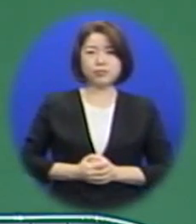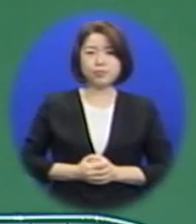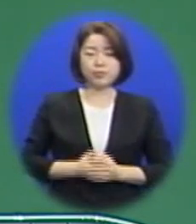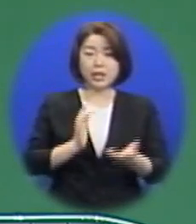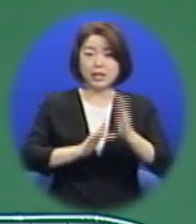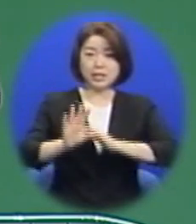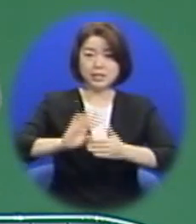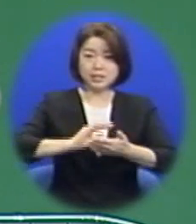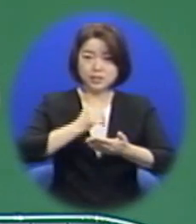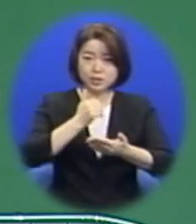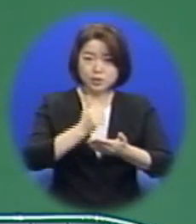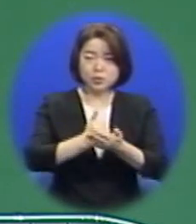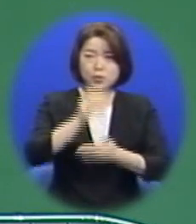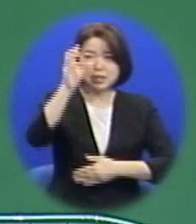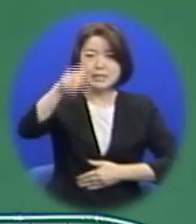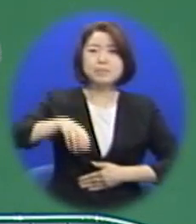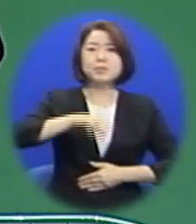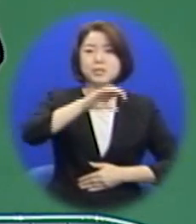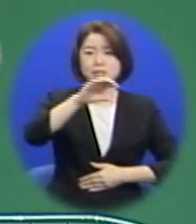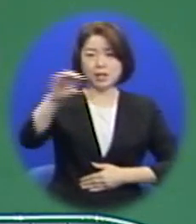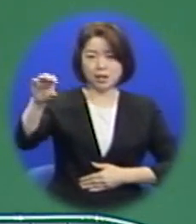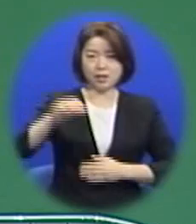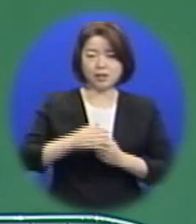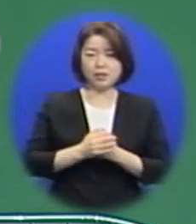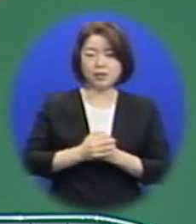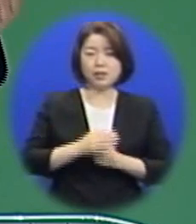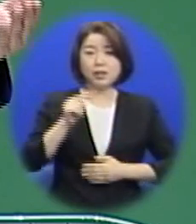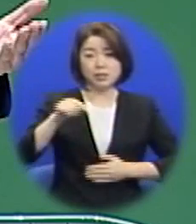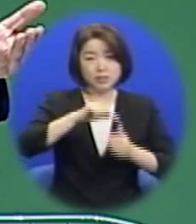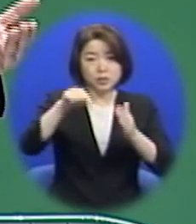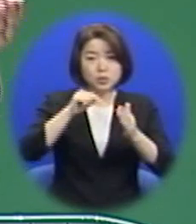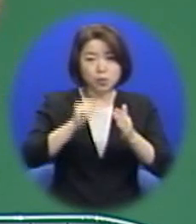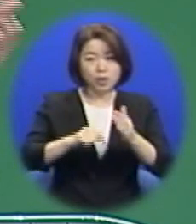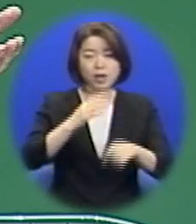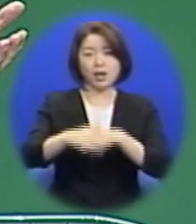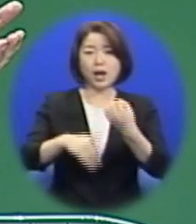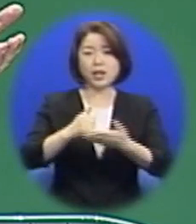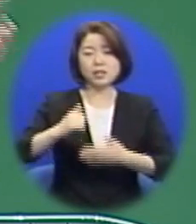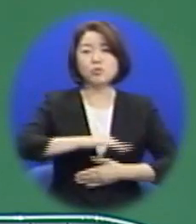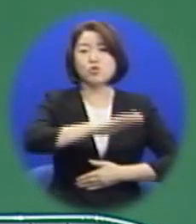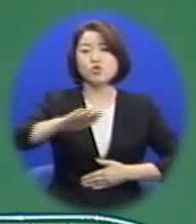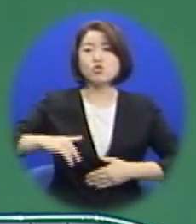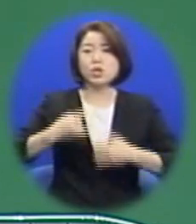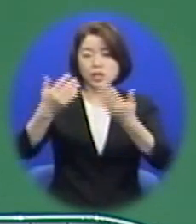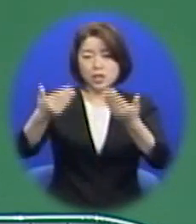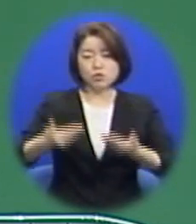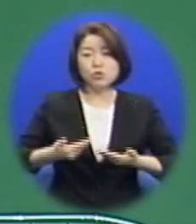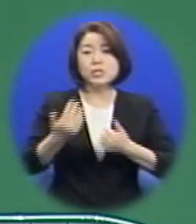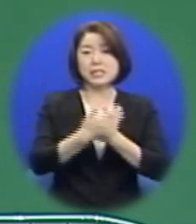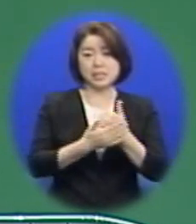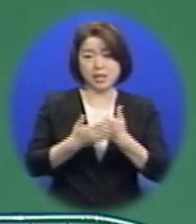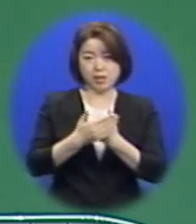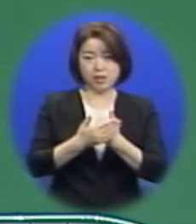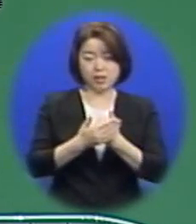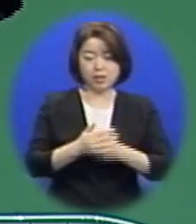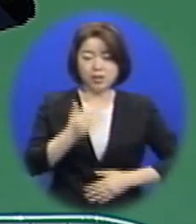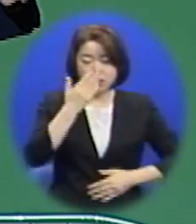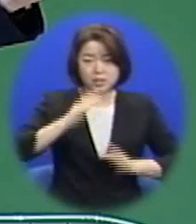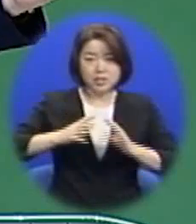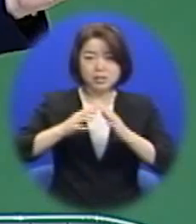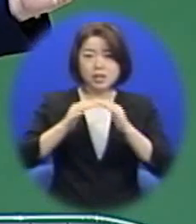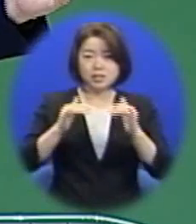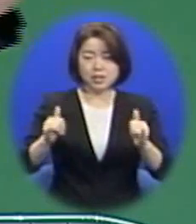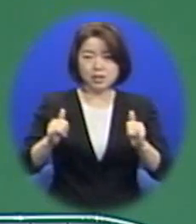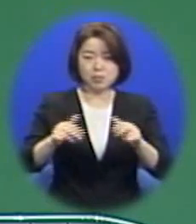예수 그리스도의 십자가, 그 속에 하나님이 우리에게 주신 은혜, 이스라엘 백성들이 지금까지